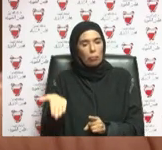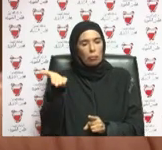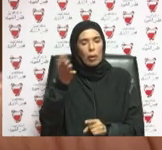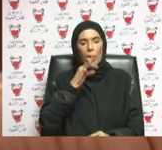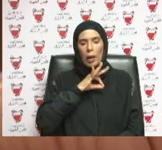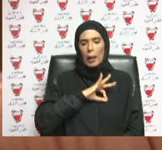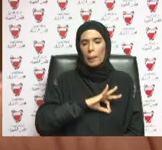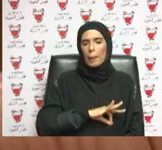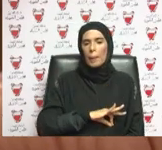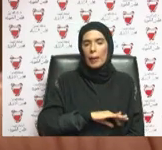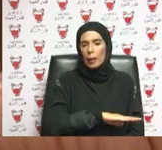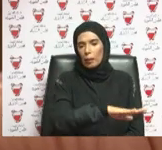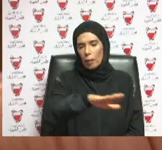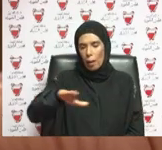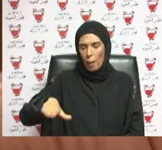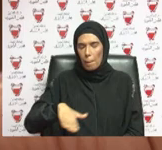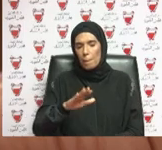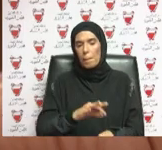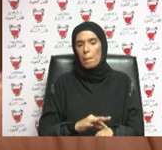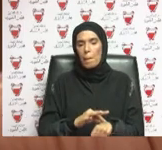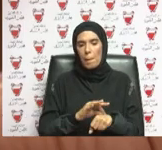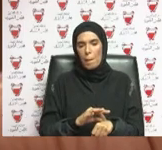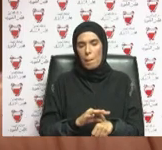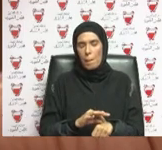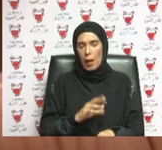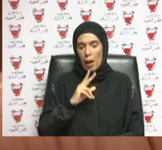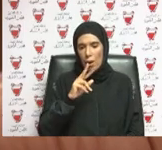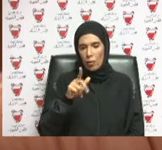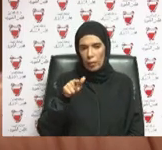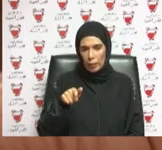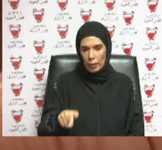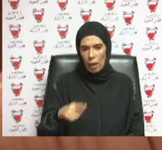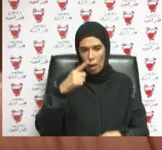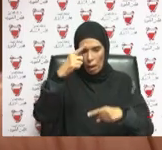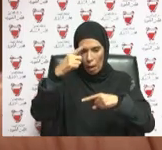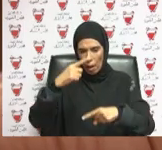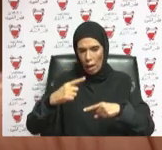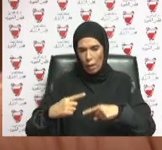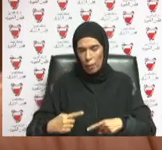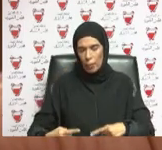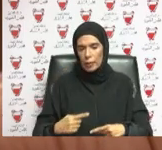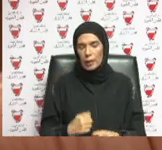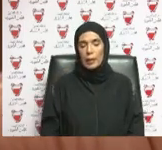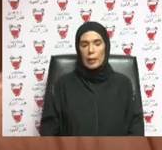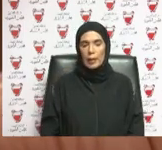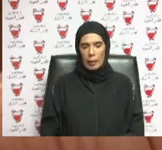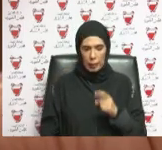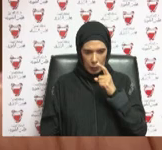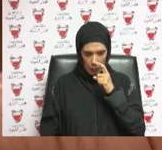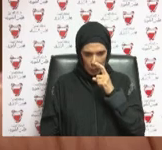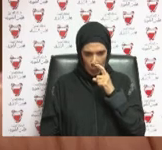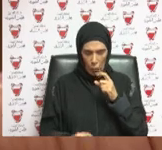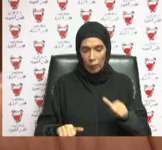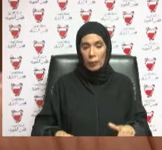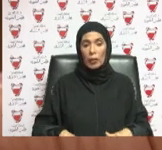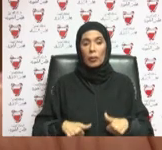لصالح عامة الناس، وكما قال أحدهم في رثاء صاحب له: كانت